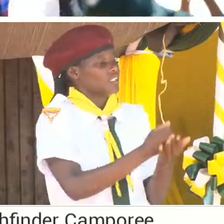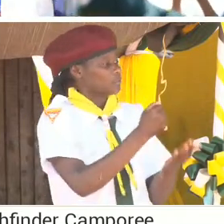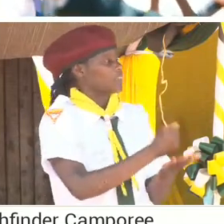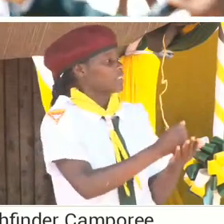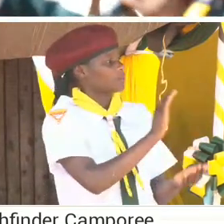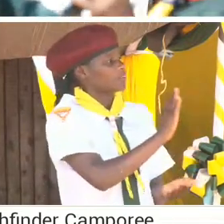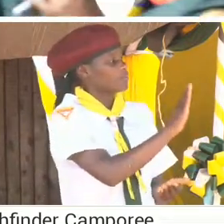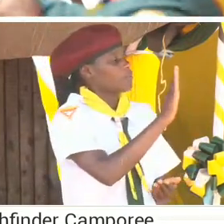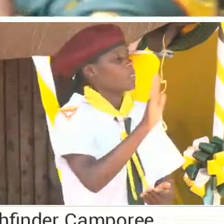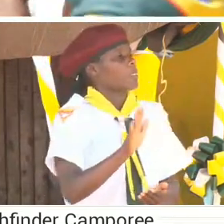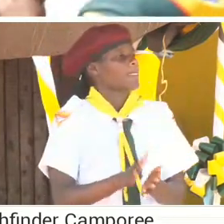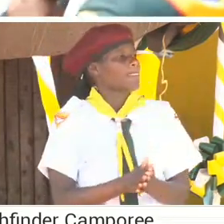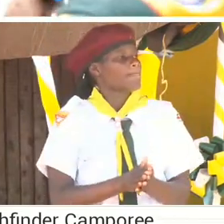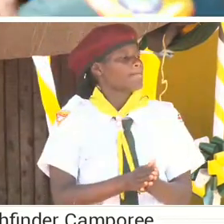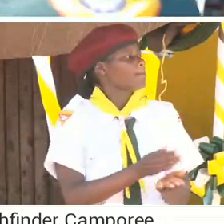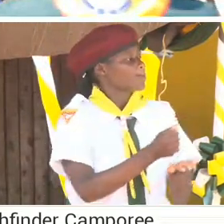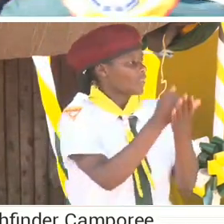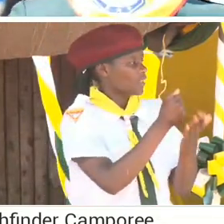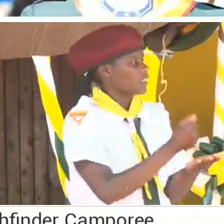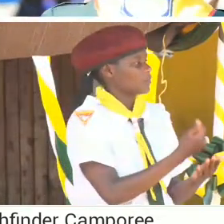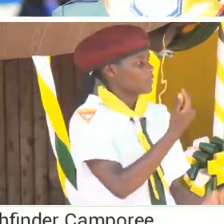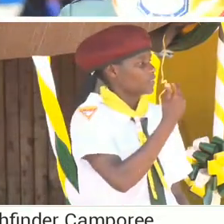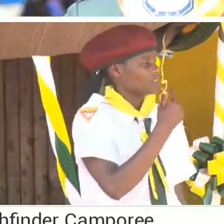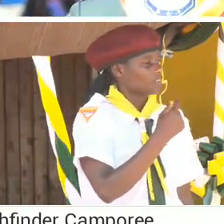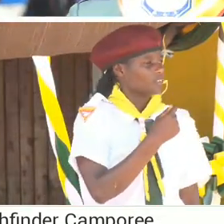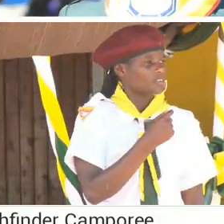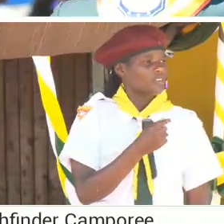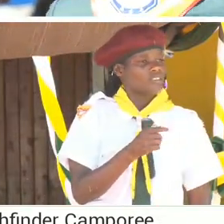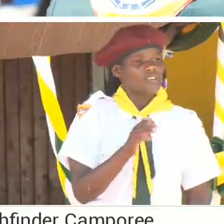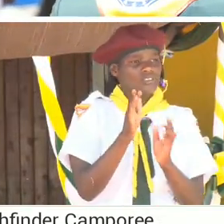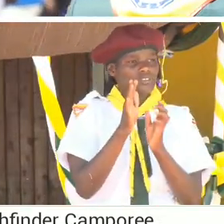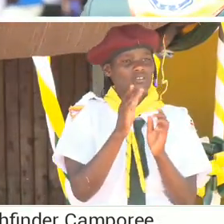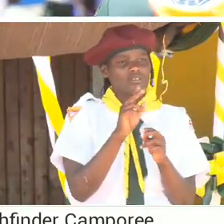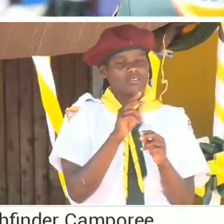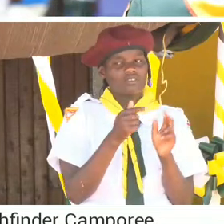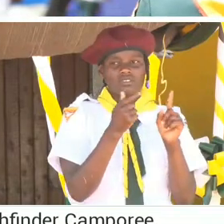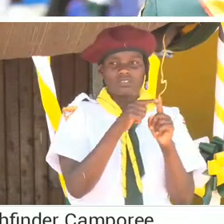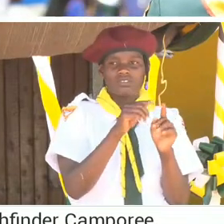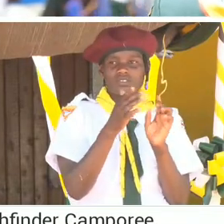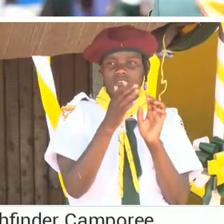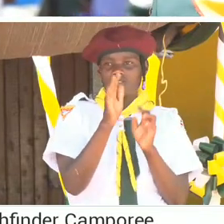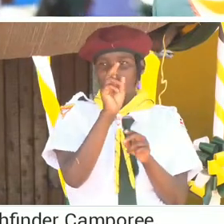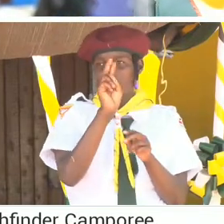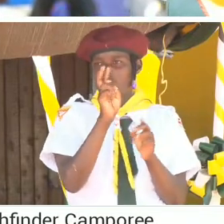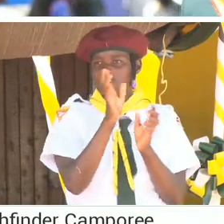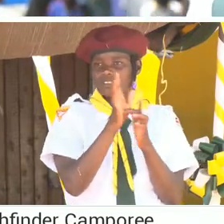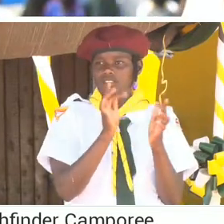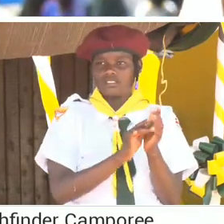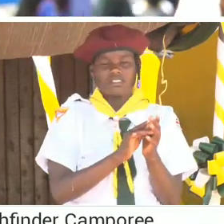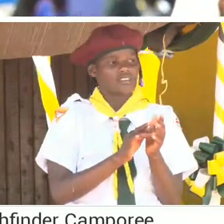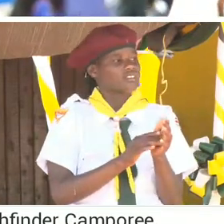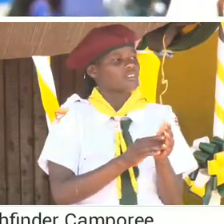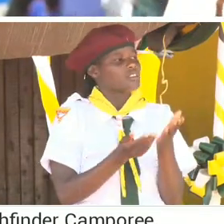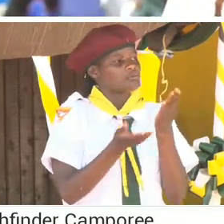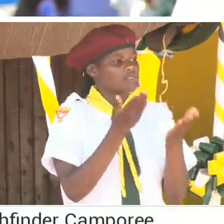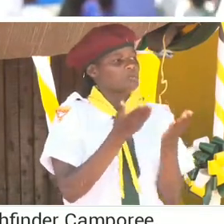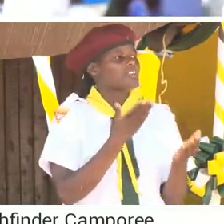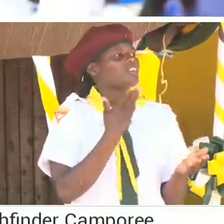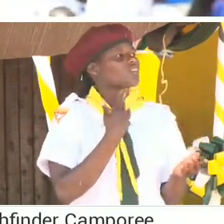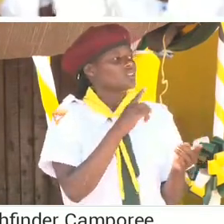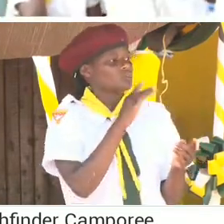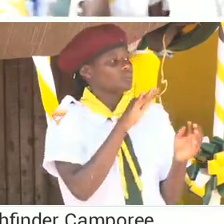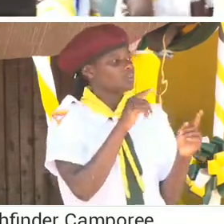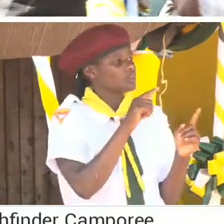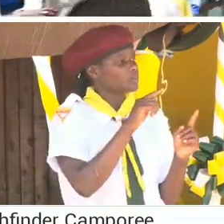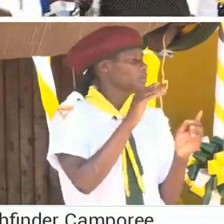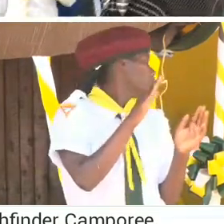uamuzi huo wa kumsaidia mtu. Saidia mtu mmoja kumuona Yesu. Msaidie huyo. Msaidie rafiki huyo. Anayesema natamani kubatizwa. Natamani